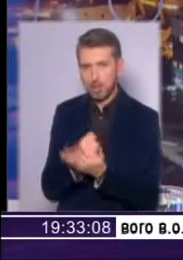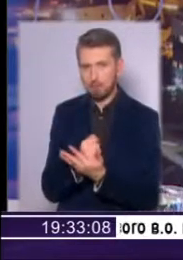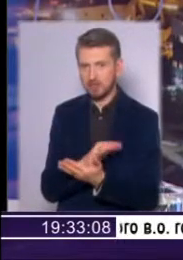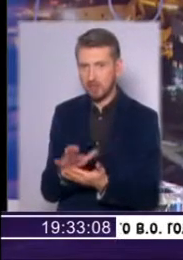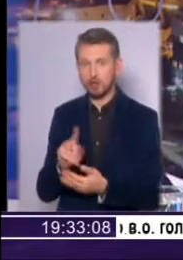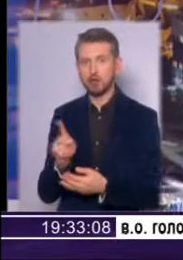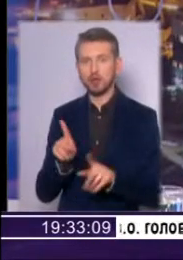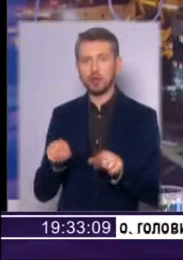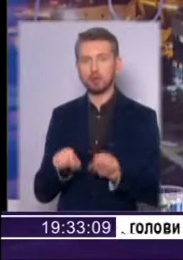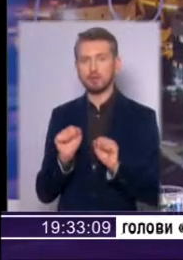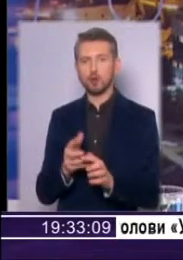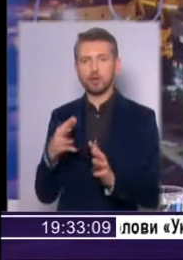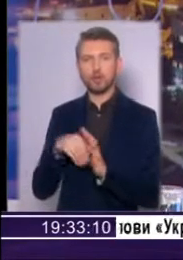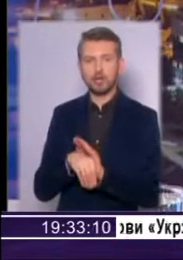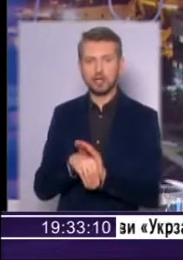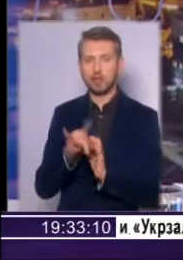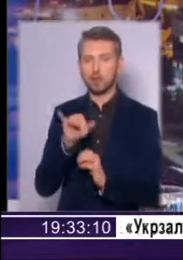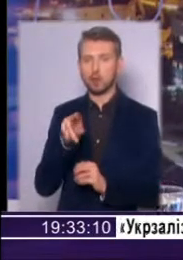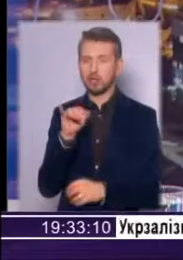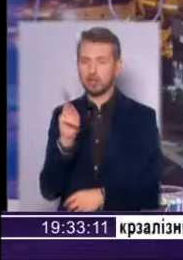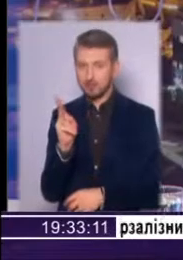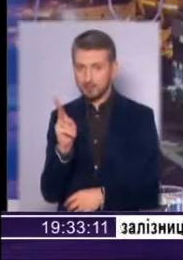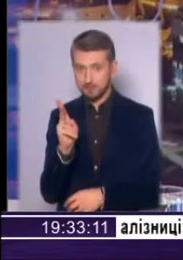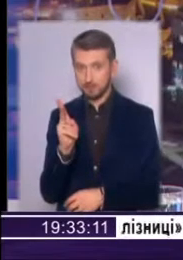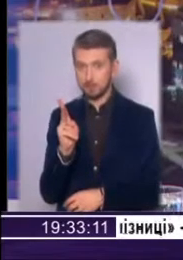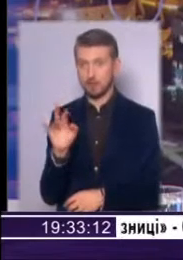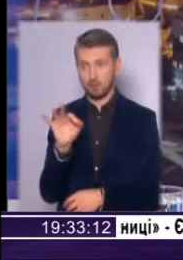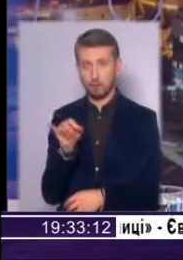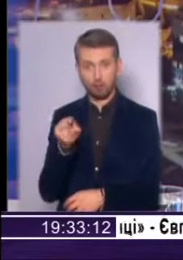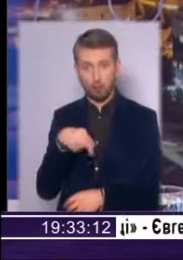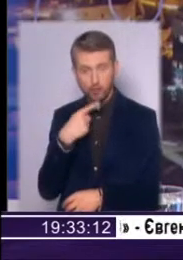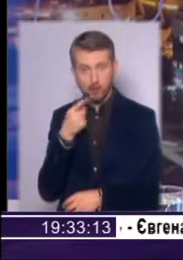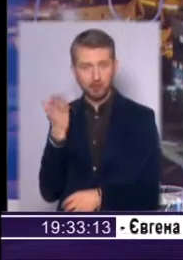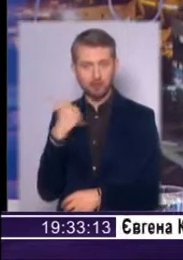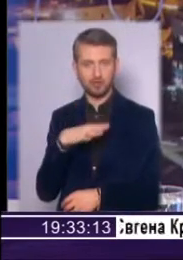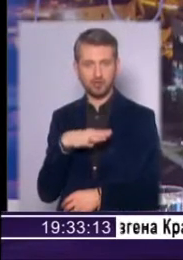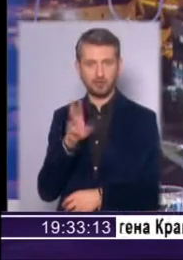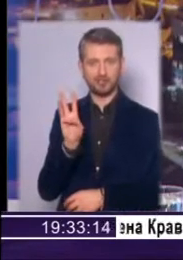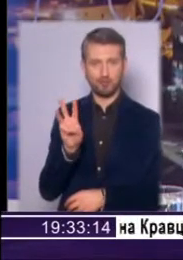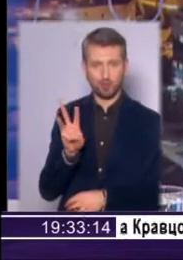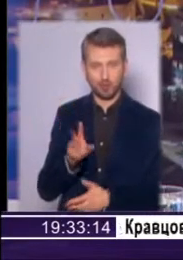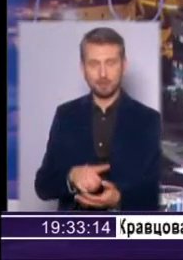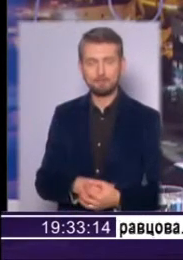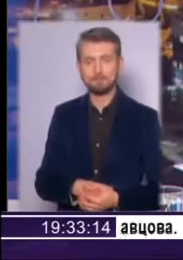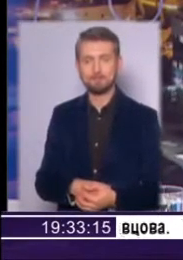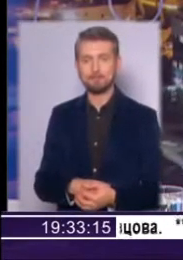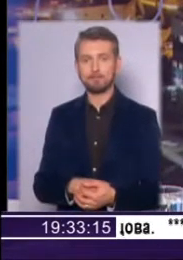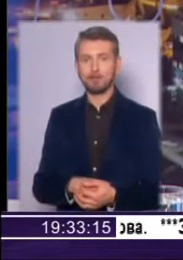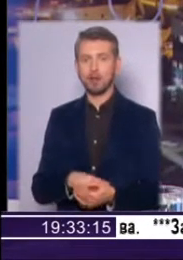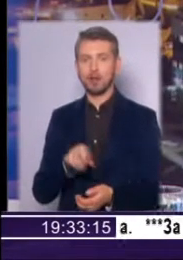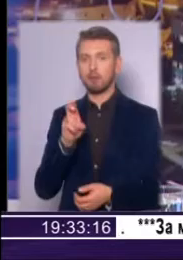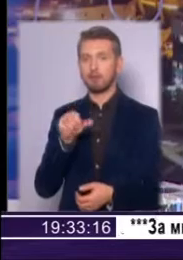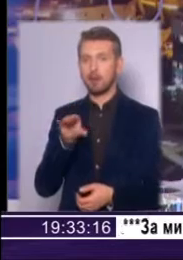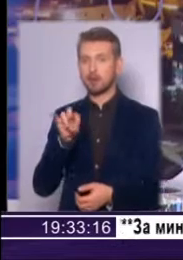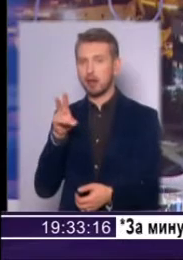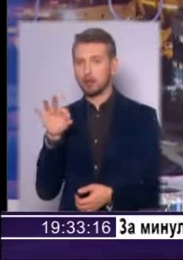джерел, що також можуть увійти Сергій Рудик. Це якраз ми про нього сьогодні вже згадували. Він раніше був представником Всеукраїнського об'єднання «Свобода». Тарас Батенко,